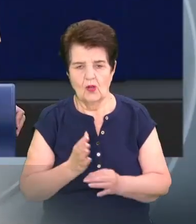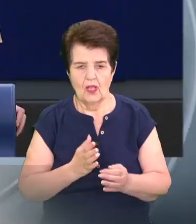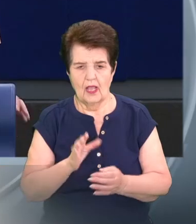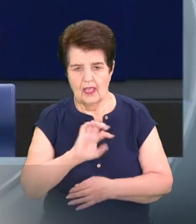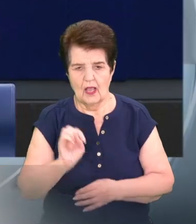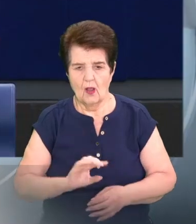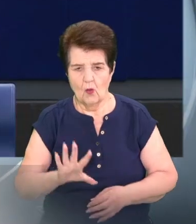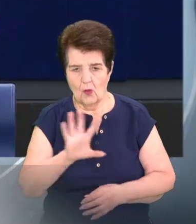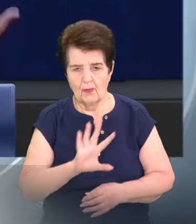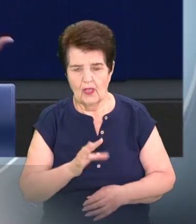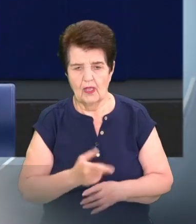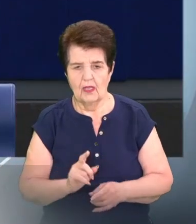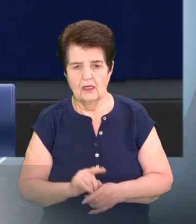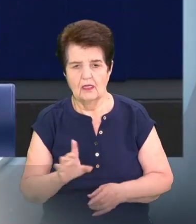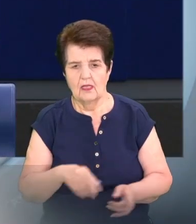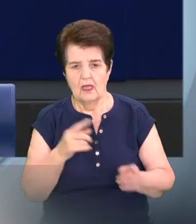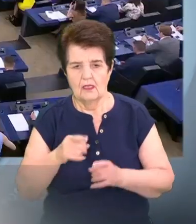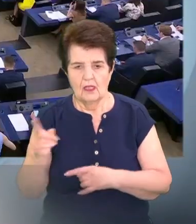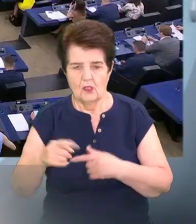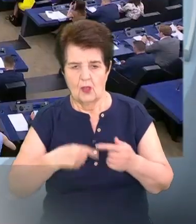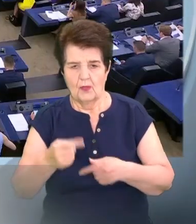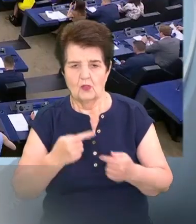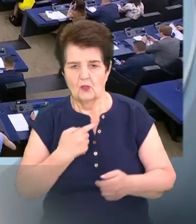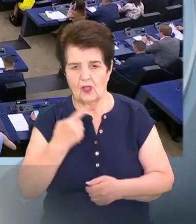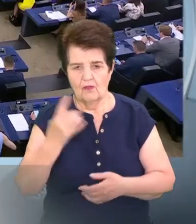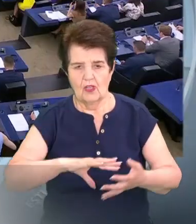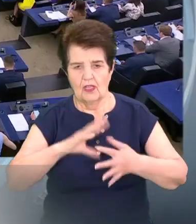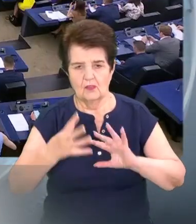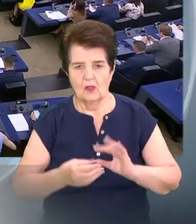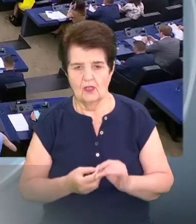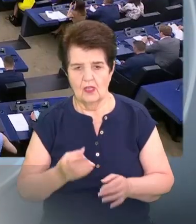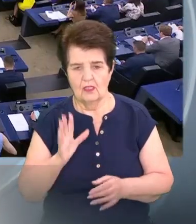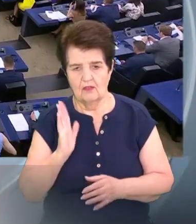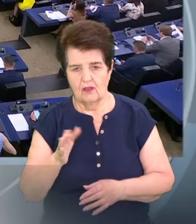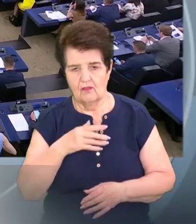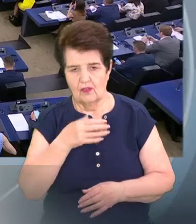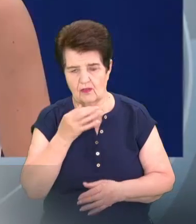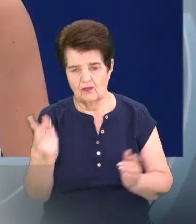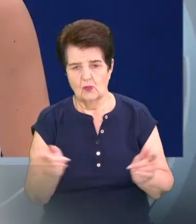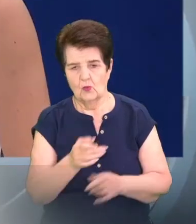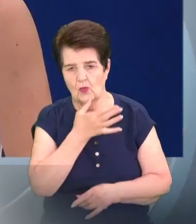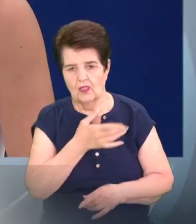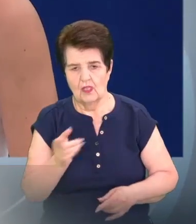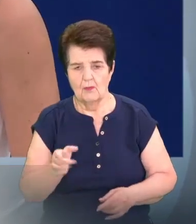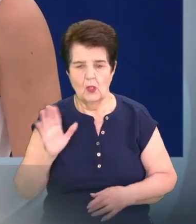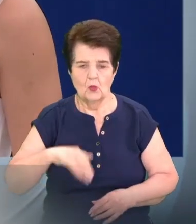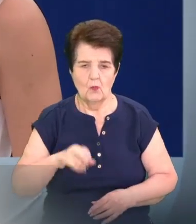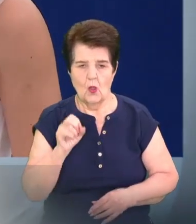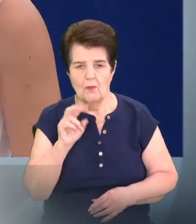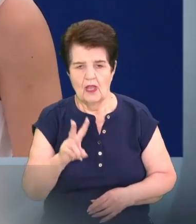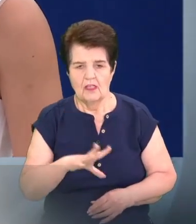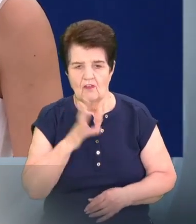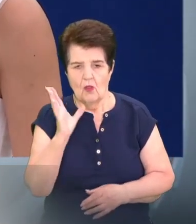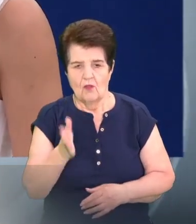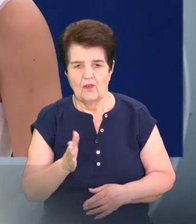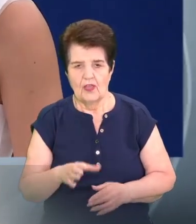După încheierea intervențiilor, s-a trecut la procedura de vot, iar rezultatul ar urma să fie anunțat în scurt timp. După amiază vor fi aleși